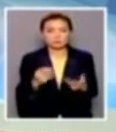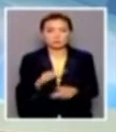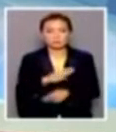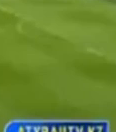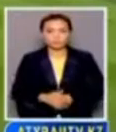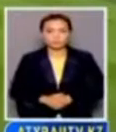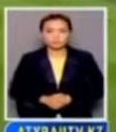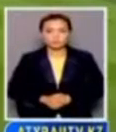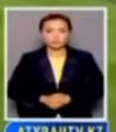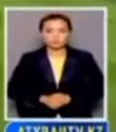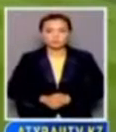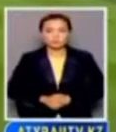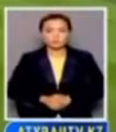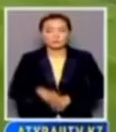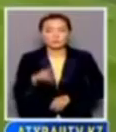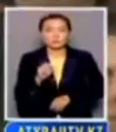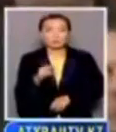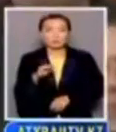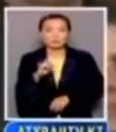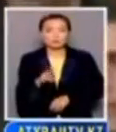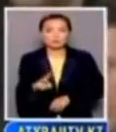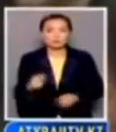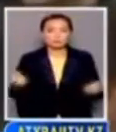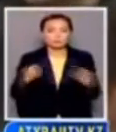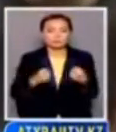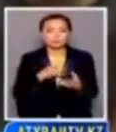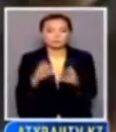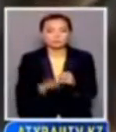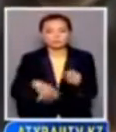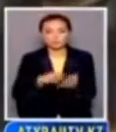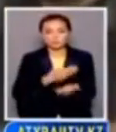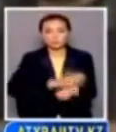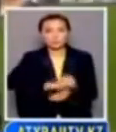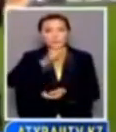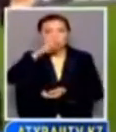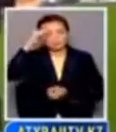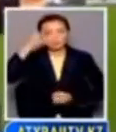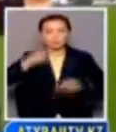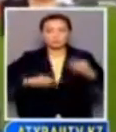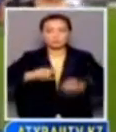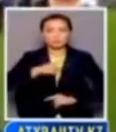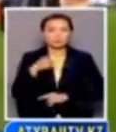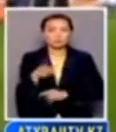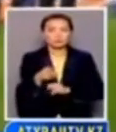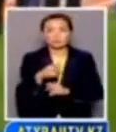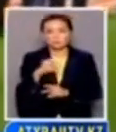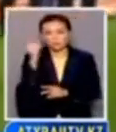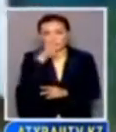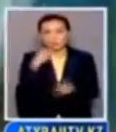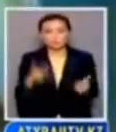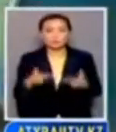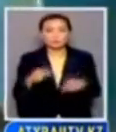берді. Ермұхамбет Мәулен спорт комментаторы. Осы уақытқа дейін Қазақ телевизиясында 2000-ға жуық